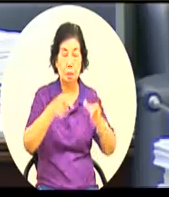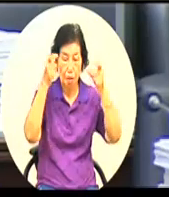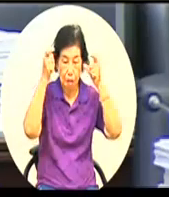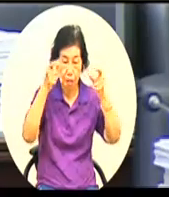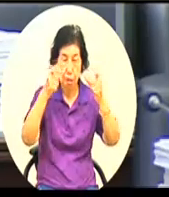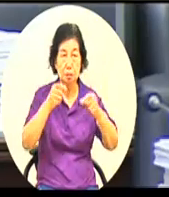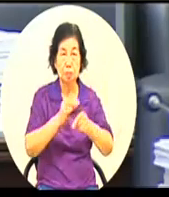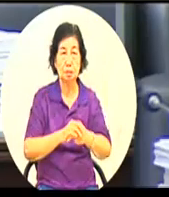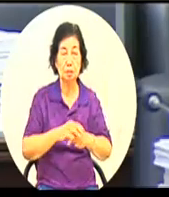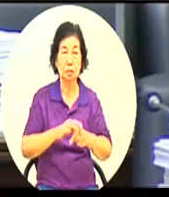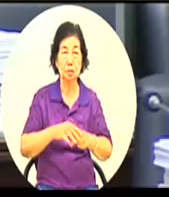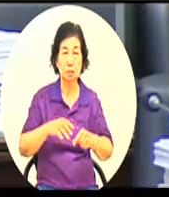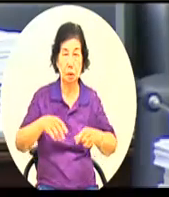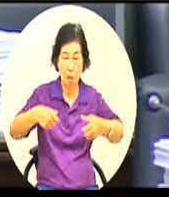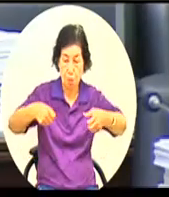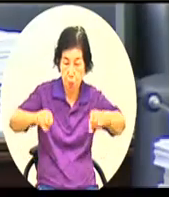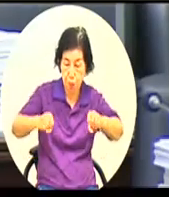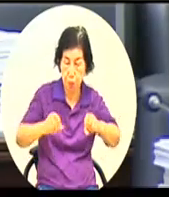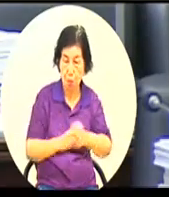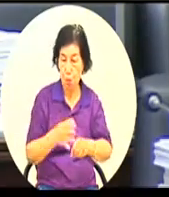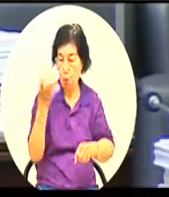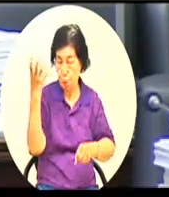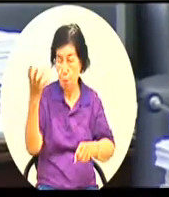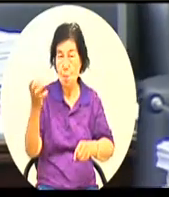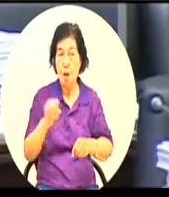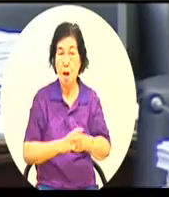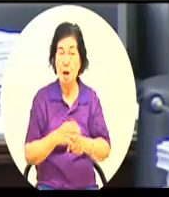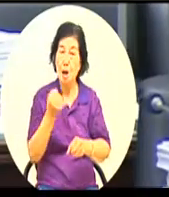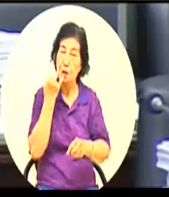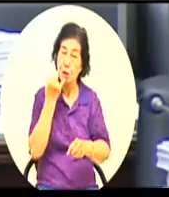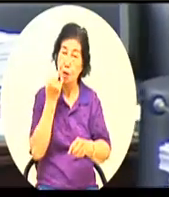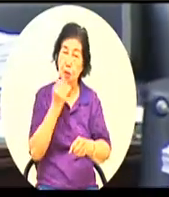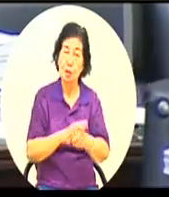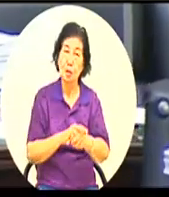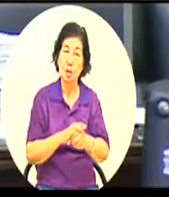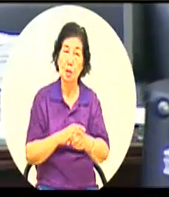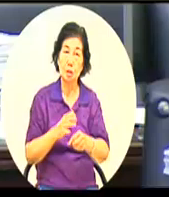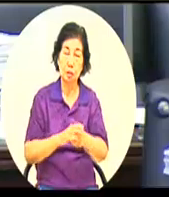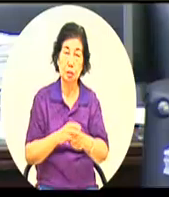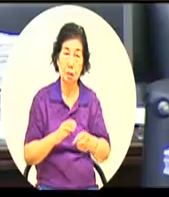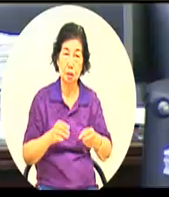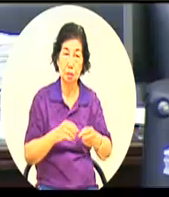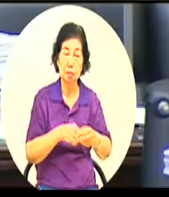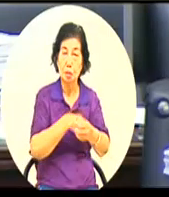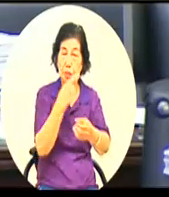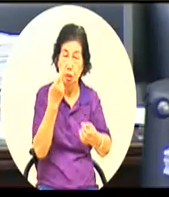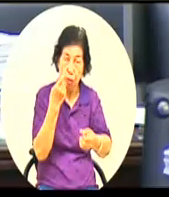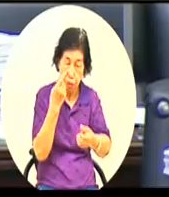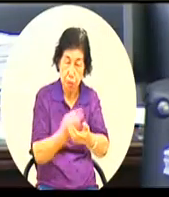是毋是全面来补助？为高雄市开始创办，